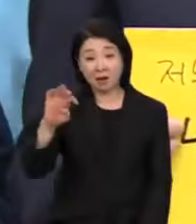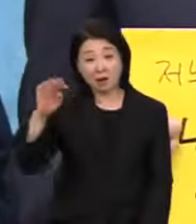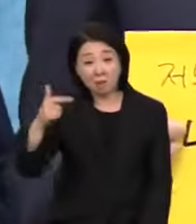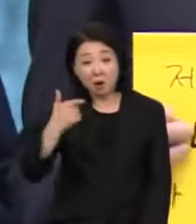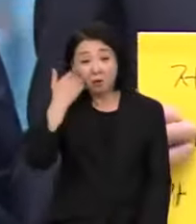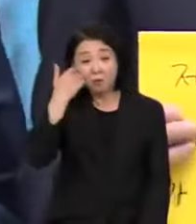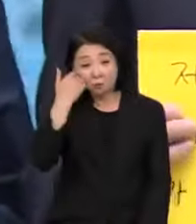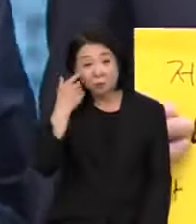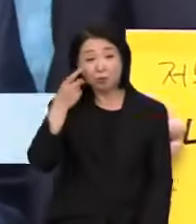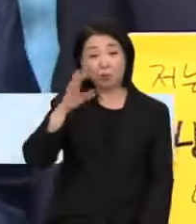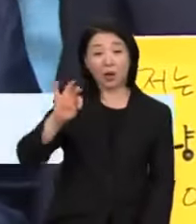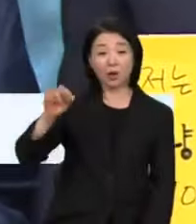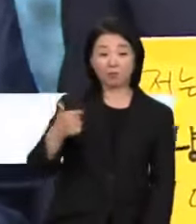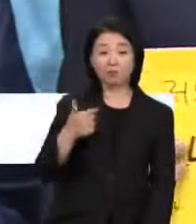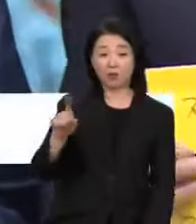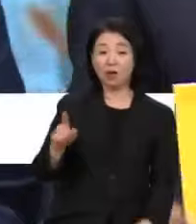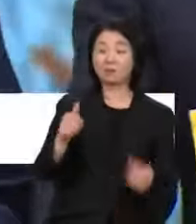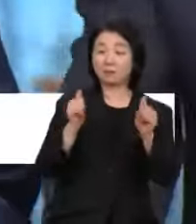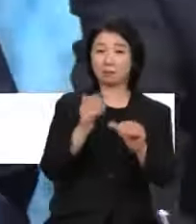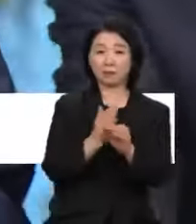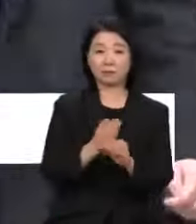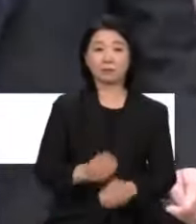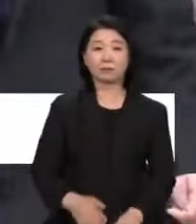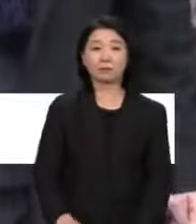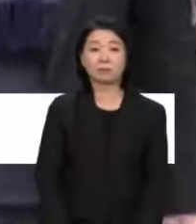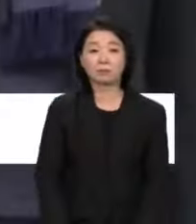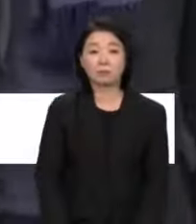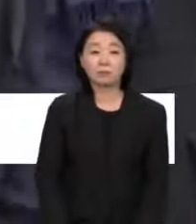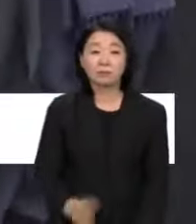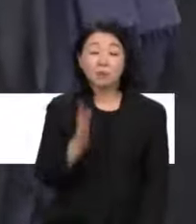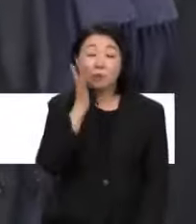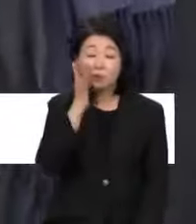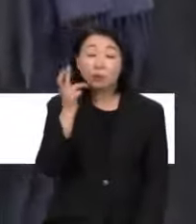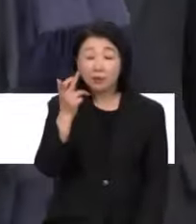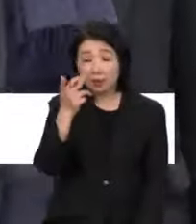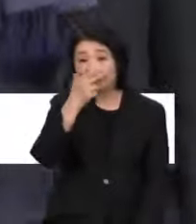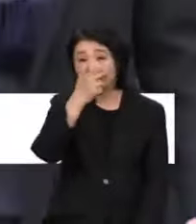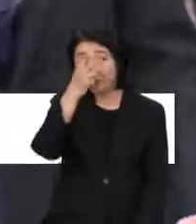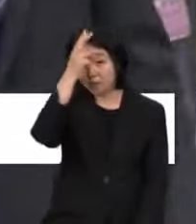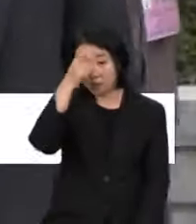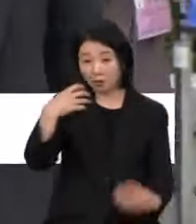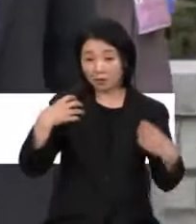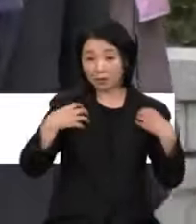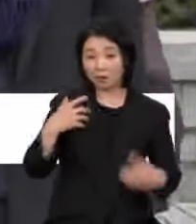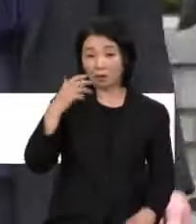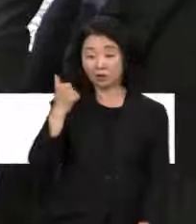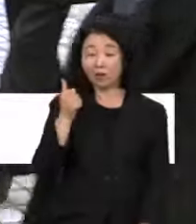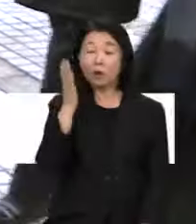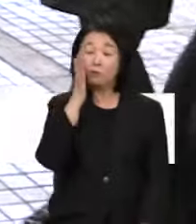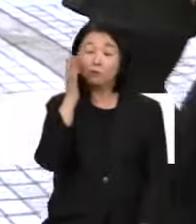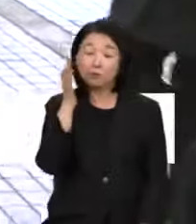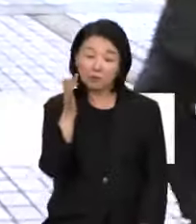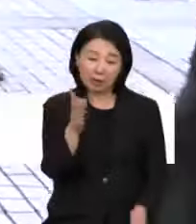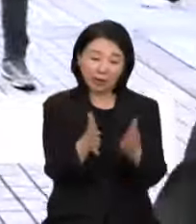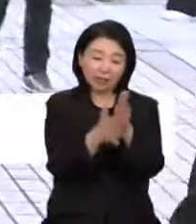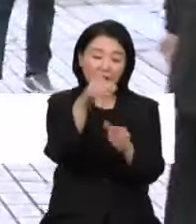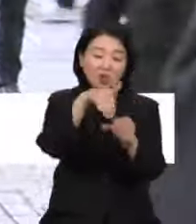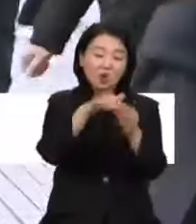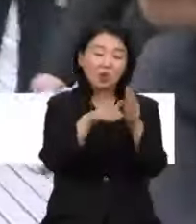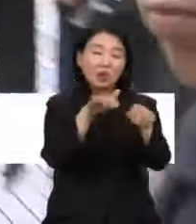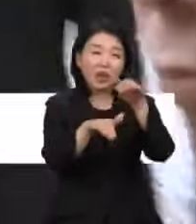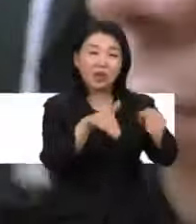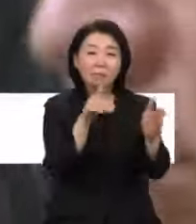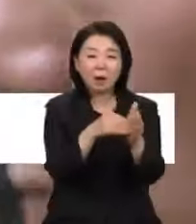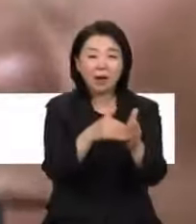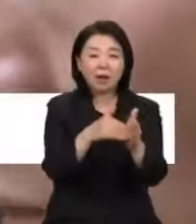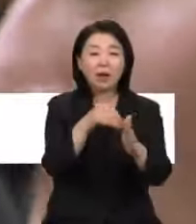당선된 황운하 의원도 재판을 받고 있습니다. 울산경찰청장 시절 울산시장 선거에 개입한 혐의로 1심에서 징역